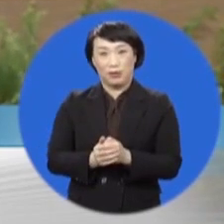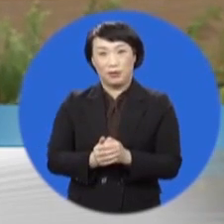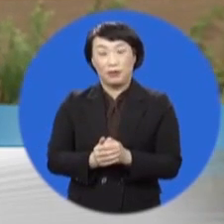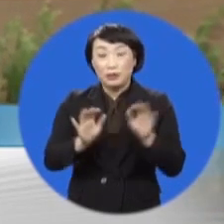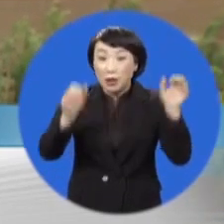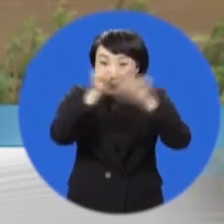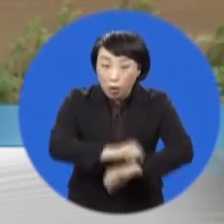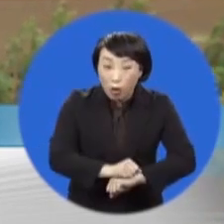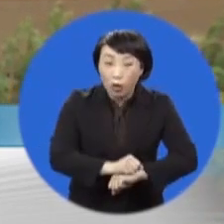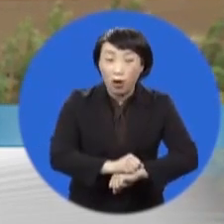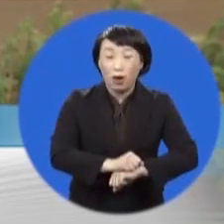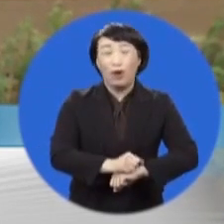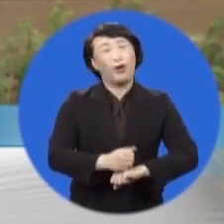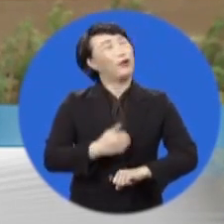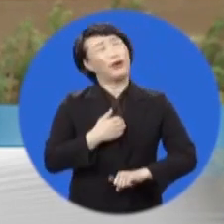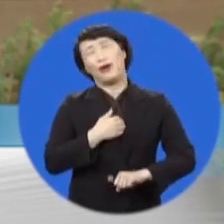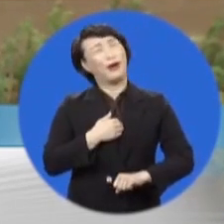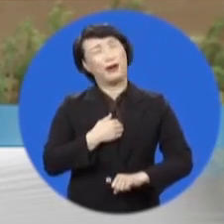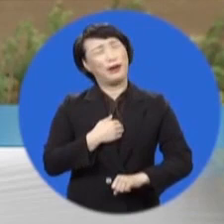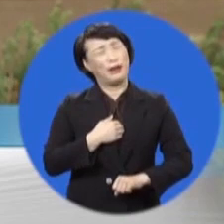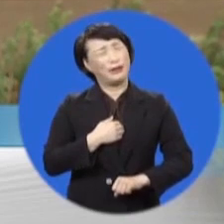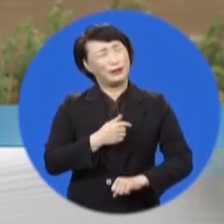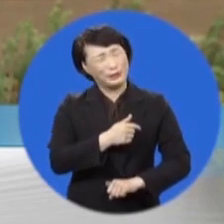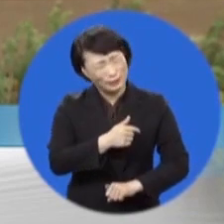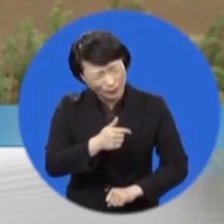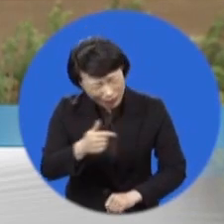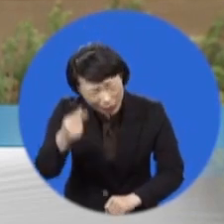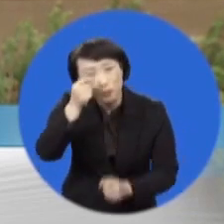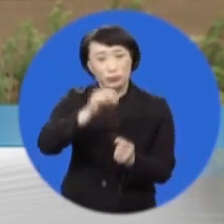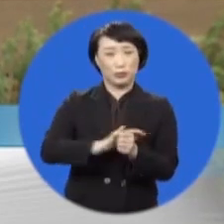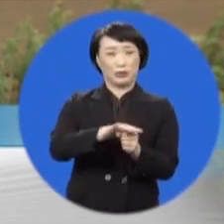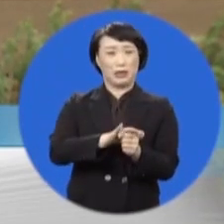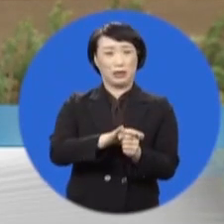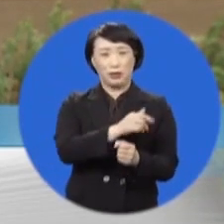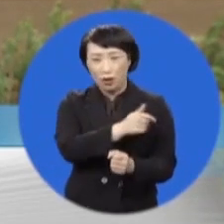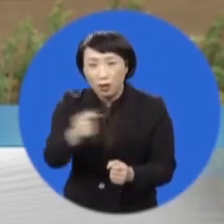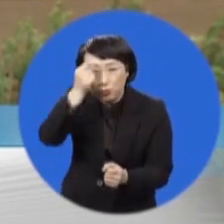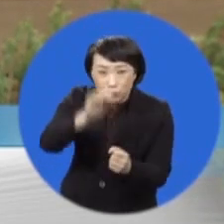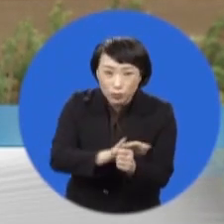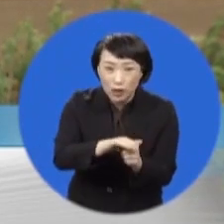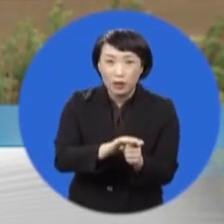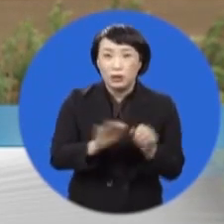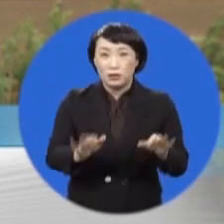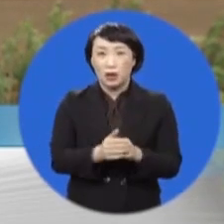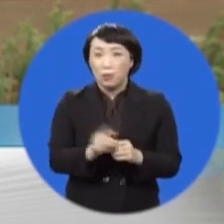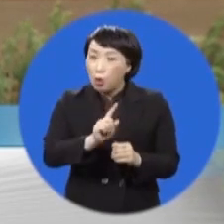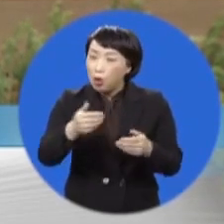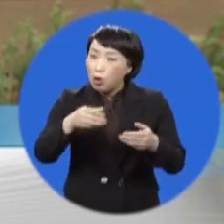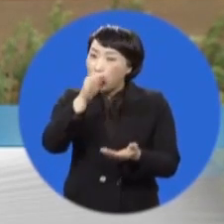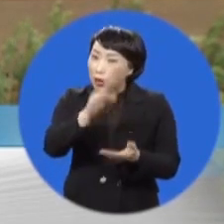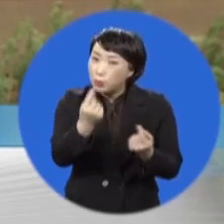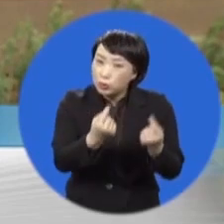에 멸망 암이 더 분명 2 3 4 또 모포 없어요 어떤 가치보다